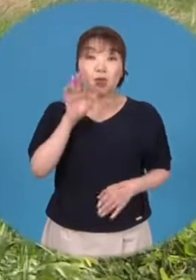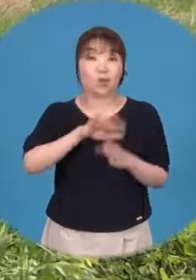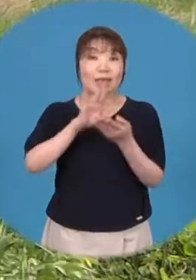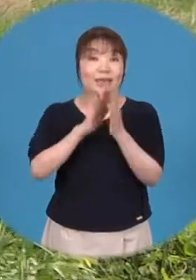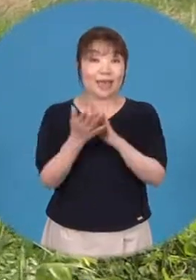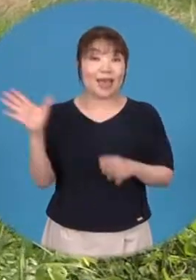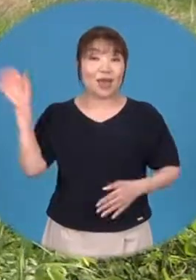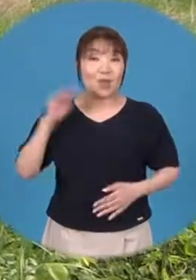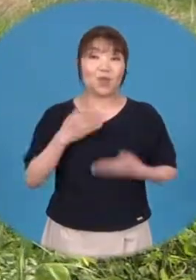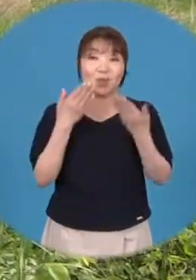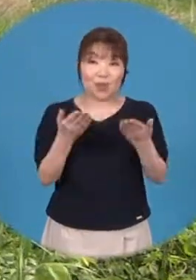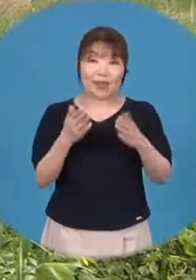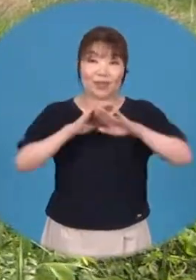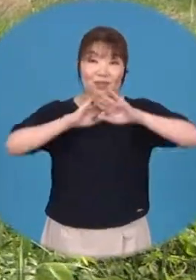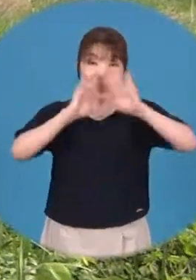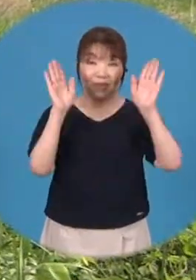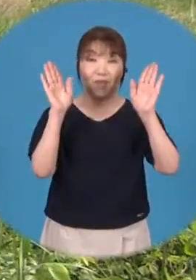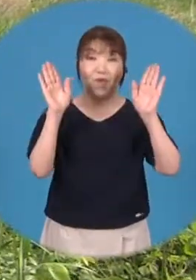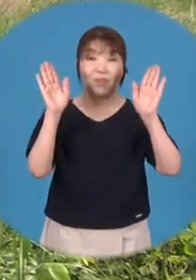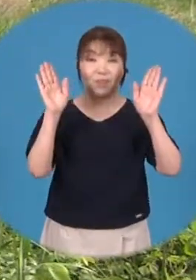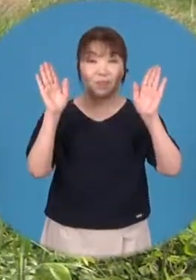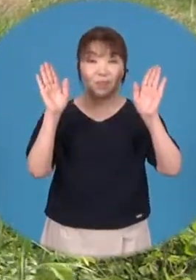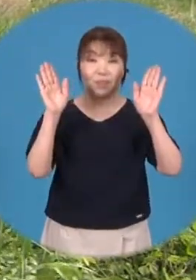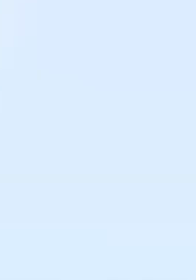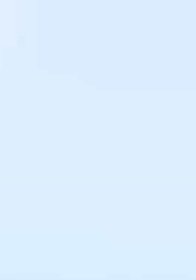岐阜県政ホットラインスタート。